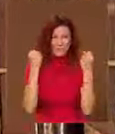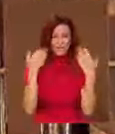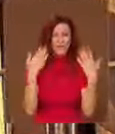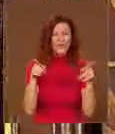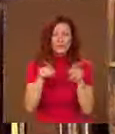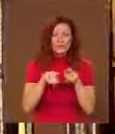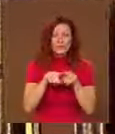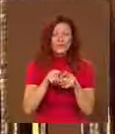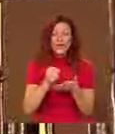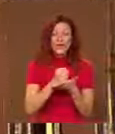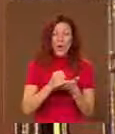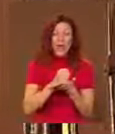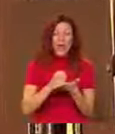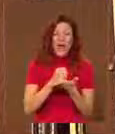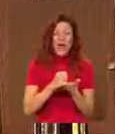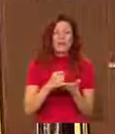лекарство за безсмъртие,